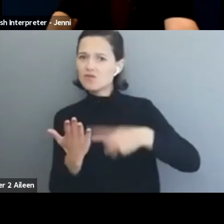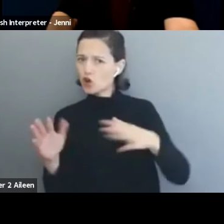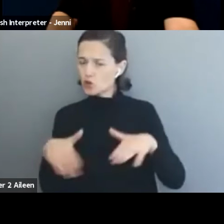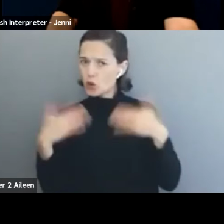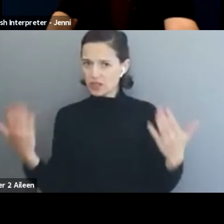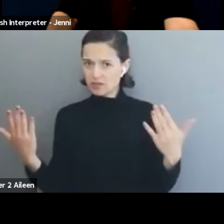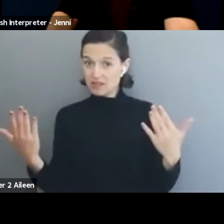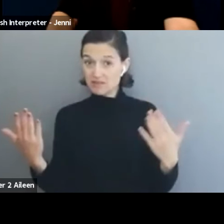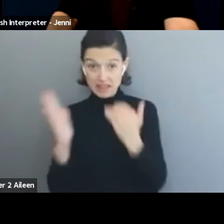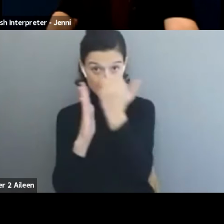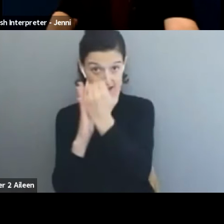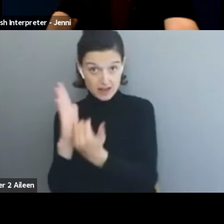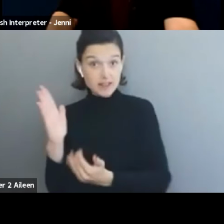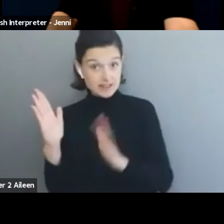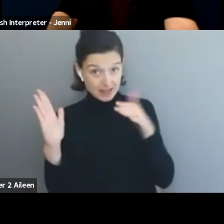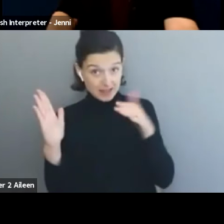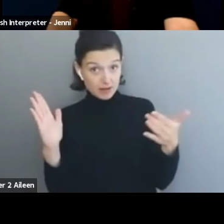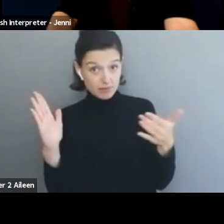an Clemens.